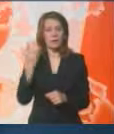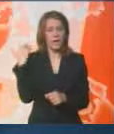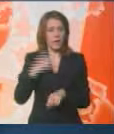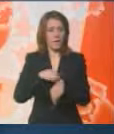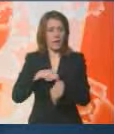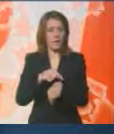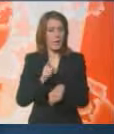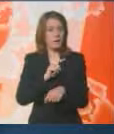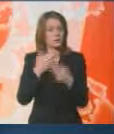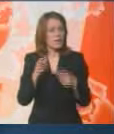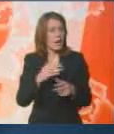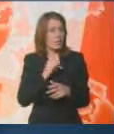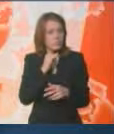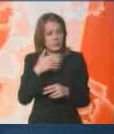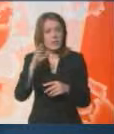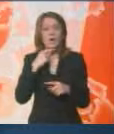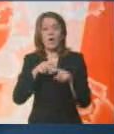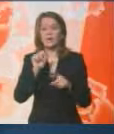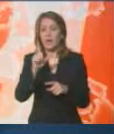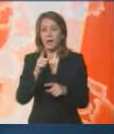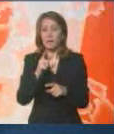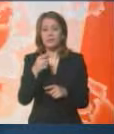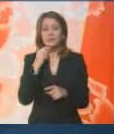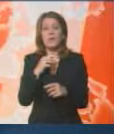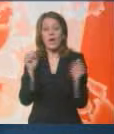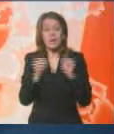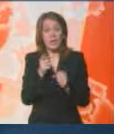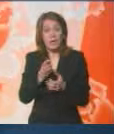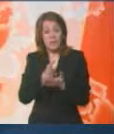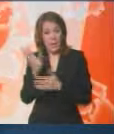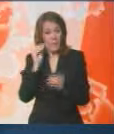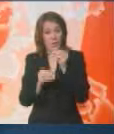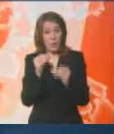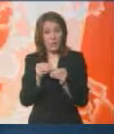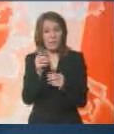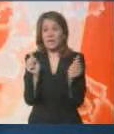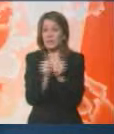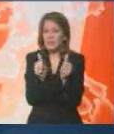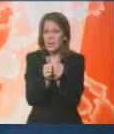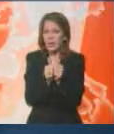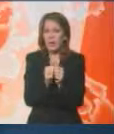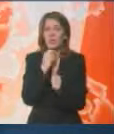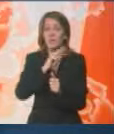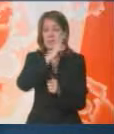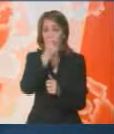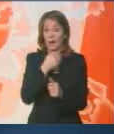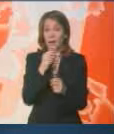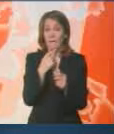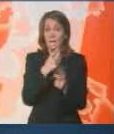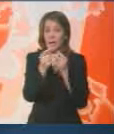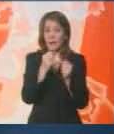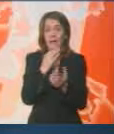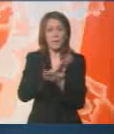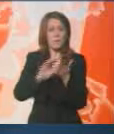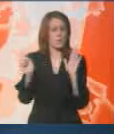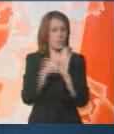periodu za razliku od nekih drugih sektora hotelijerstva. Umjesto da se možda priđe ozbiljnije tom problemu, da se zajednički sa nekim stranim partnerima ili da se prosto puste